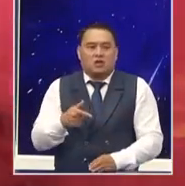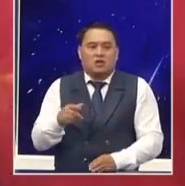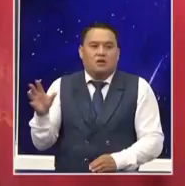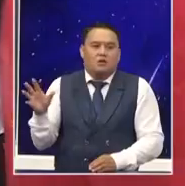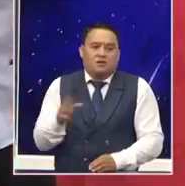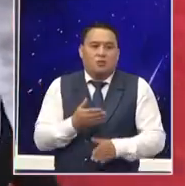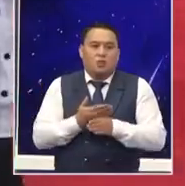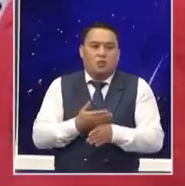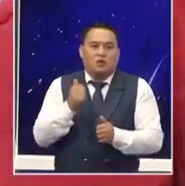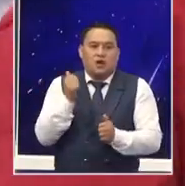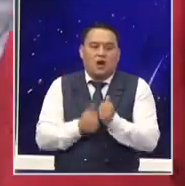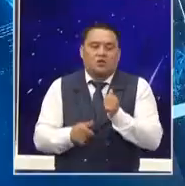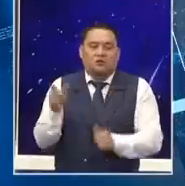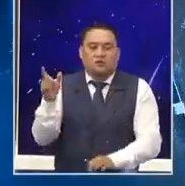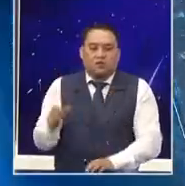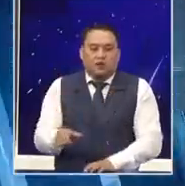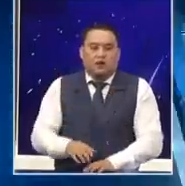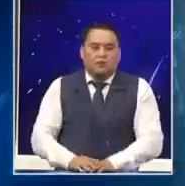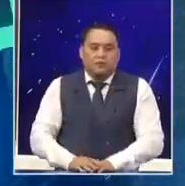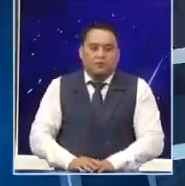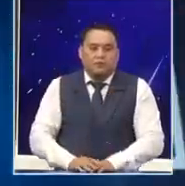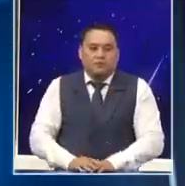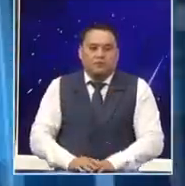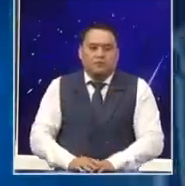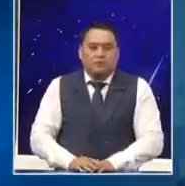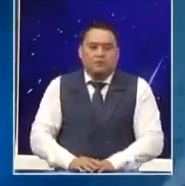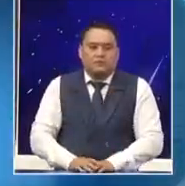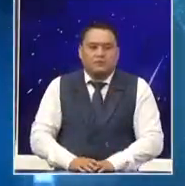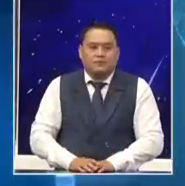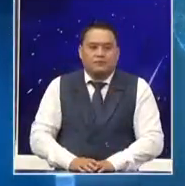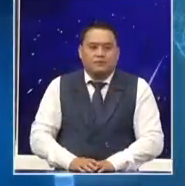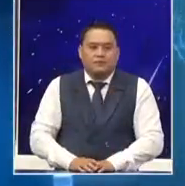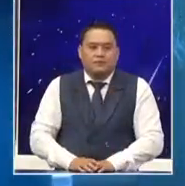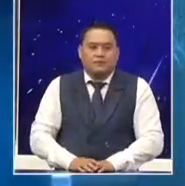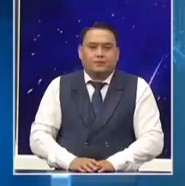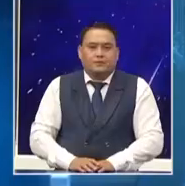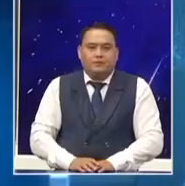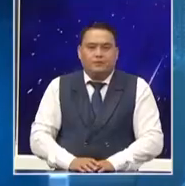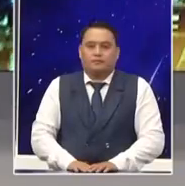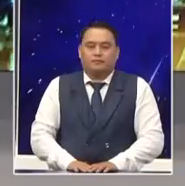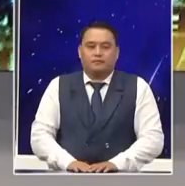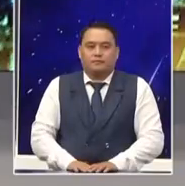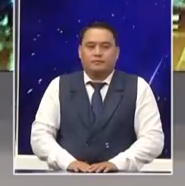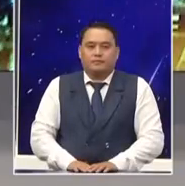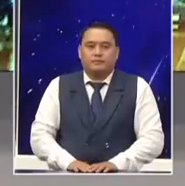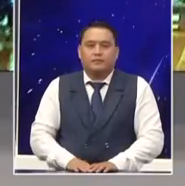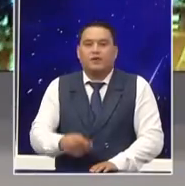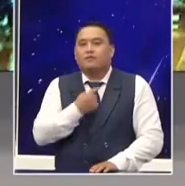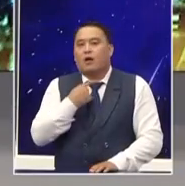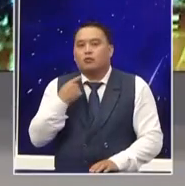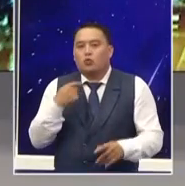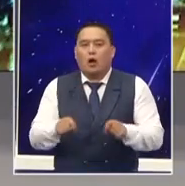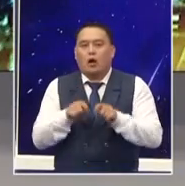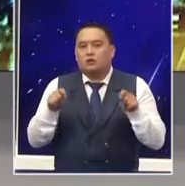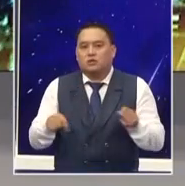подразумевает помощь каждого неравнодушного. Айнур Мирханова, Асет Дюсенбек, телеканал ЖТСУ, Талдыкурган. В Талдыкургане